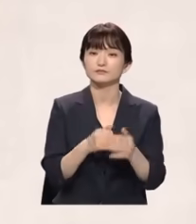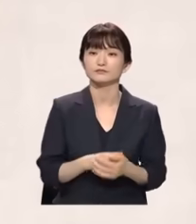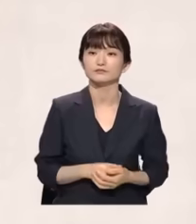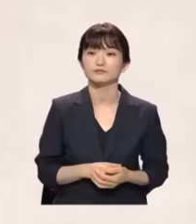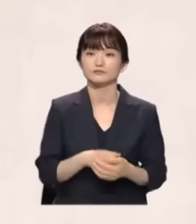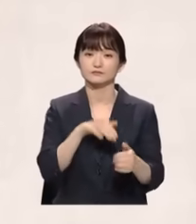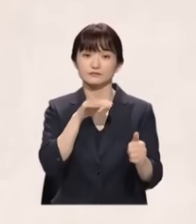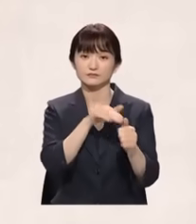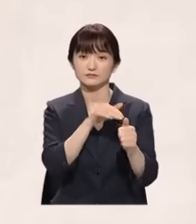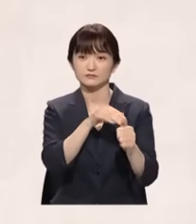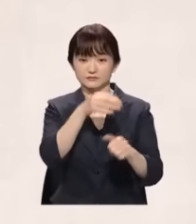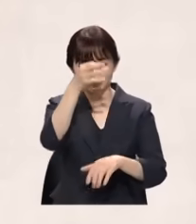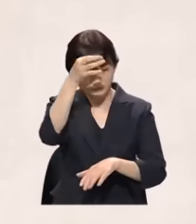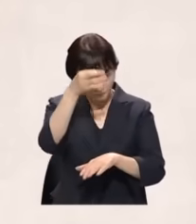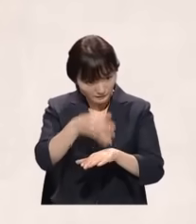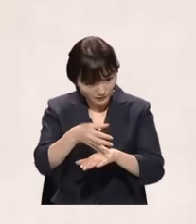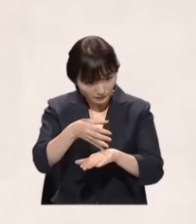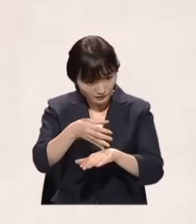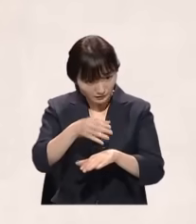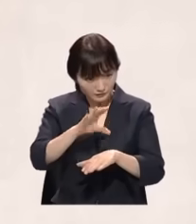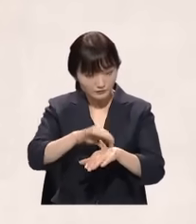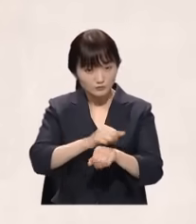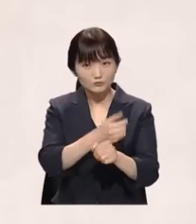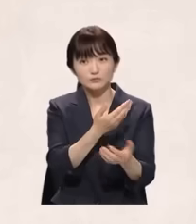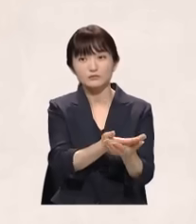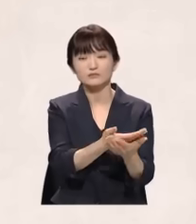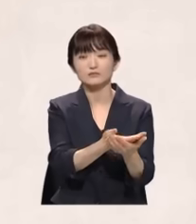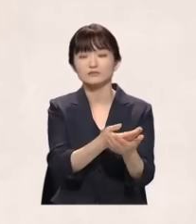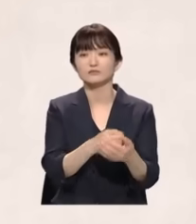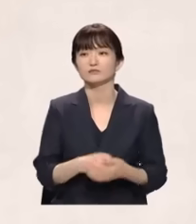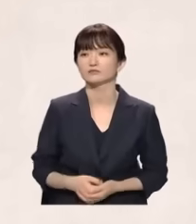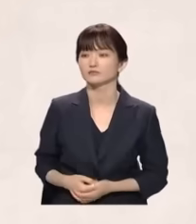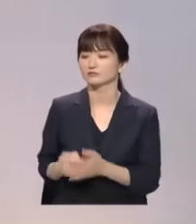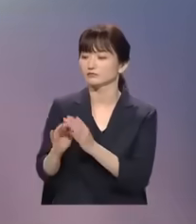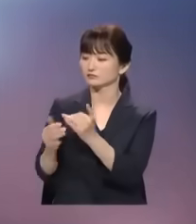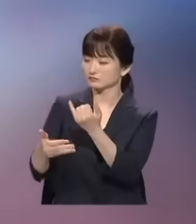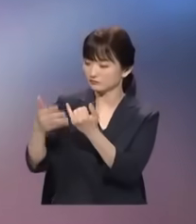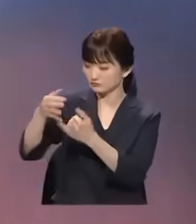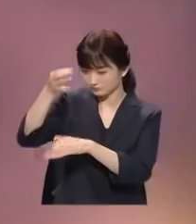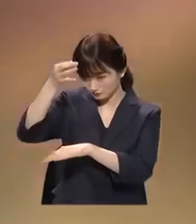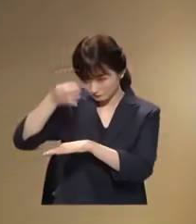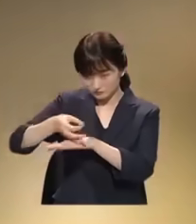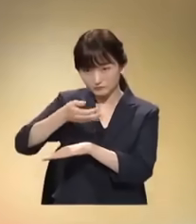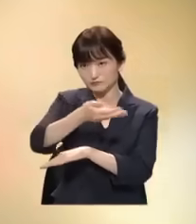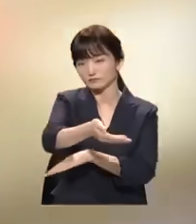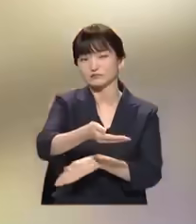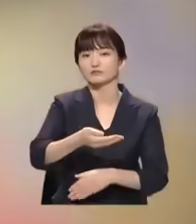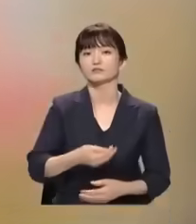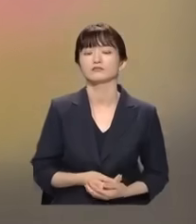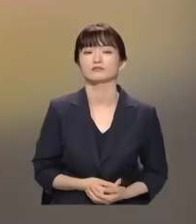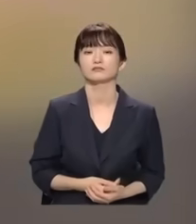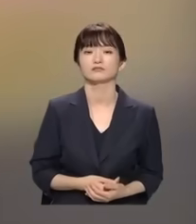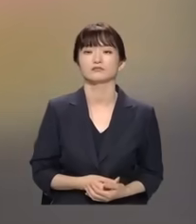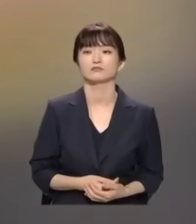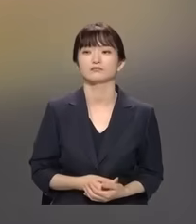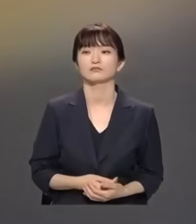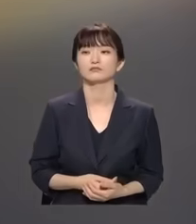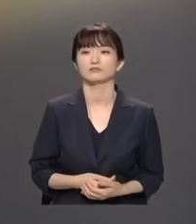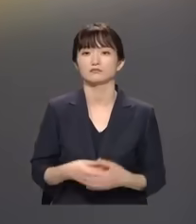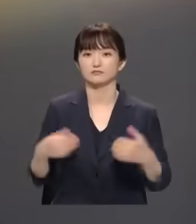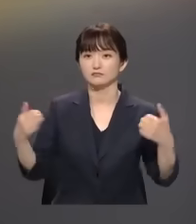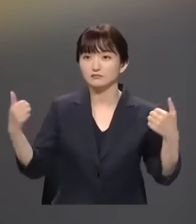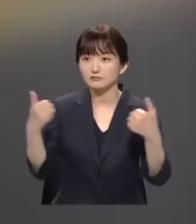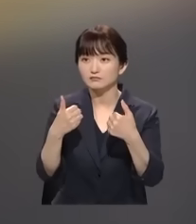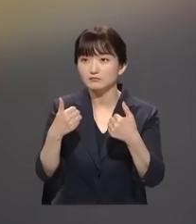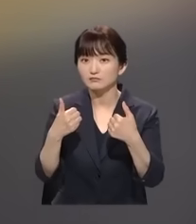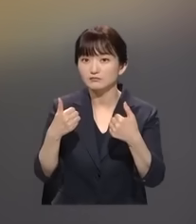대해서 건드린 것에 대해서는 사과 방송을 해 달라 그래서 엄태웅 씨가 유튜브에서 그에 대해서 또 사과 방송을 했나 봅니다 그랬는데 그 이후에 대결하려고